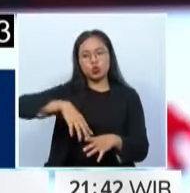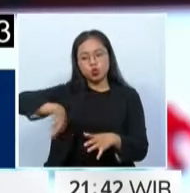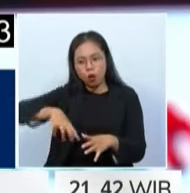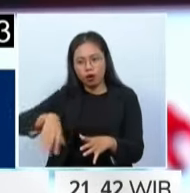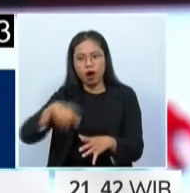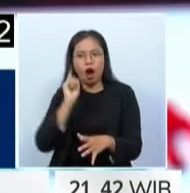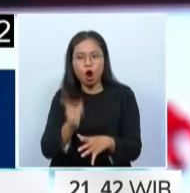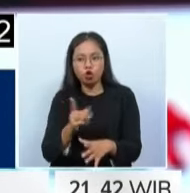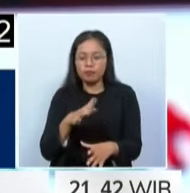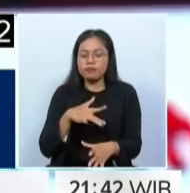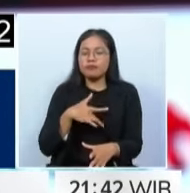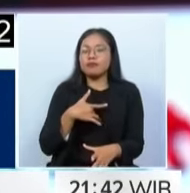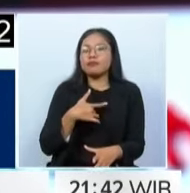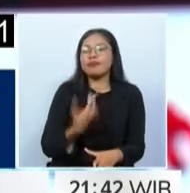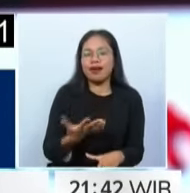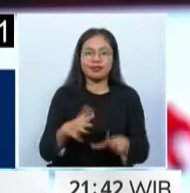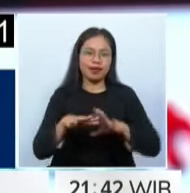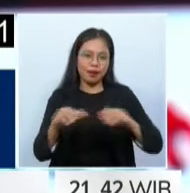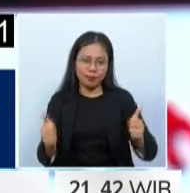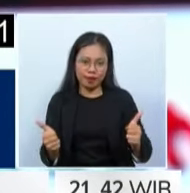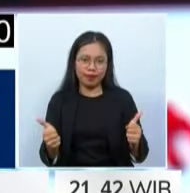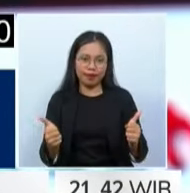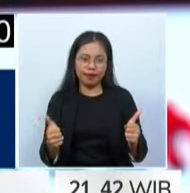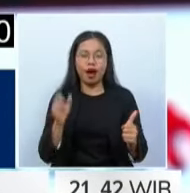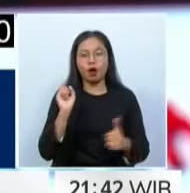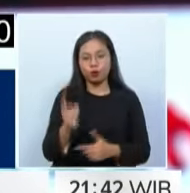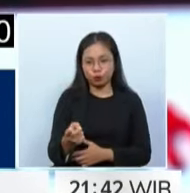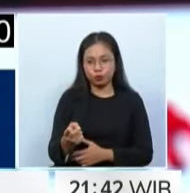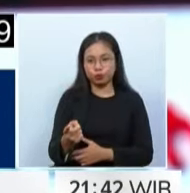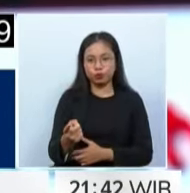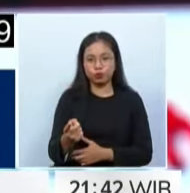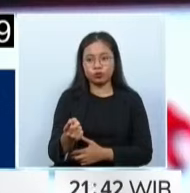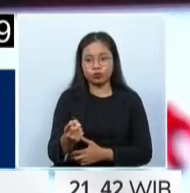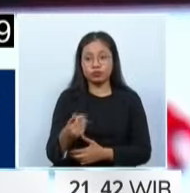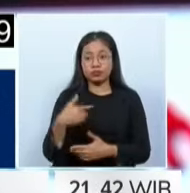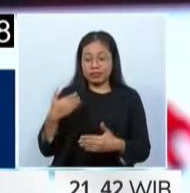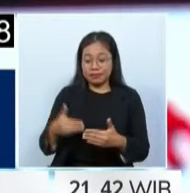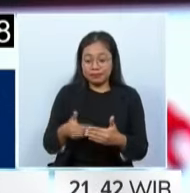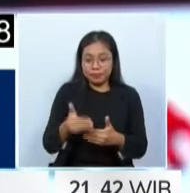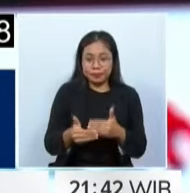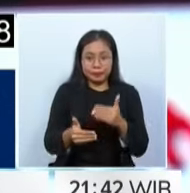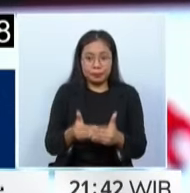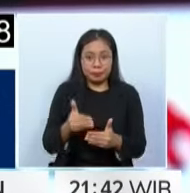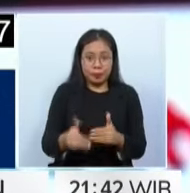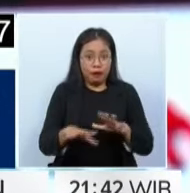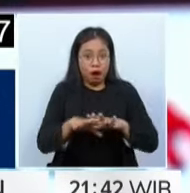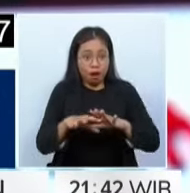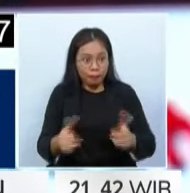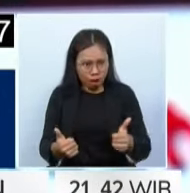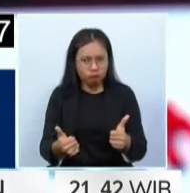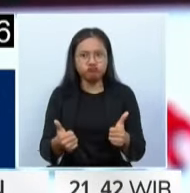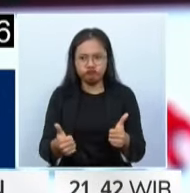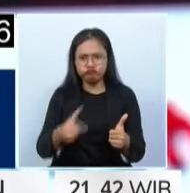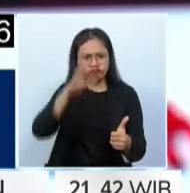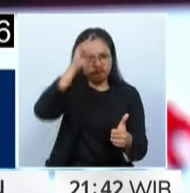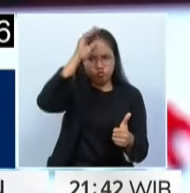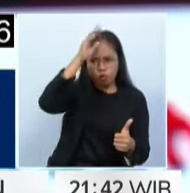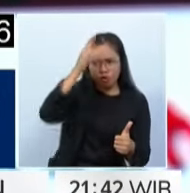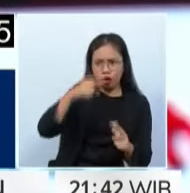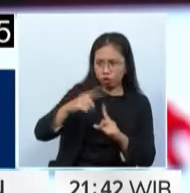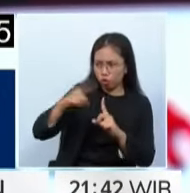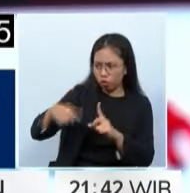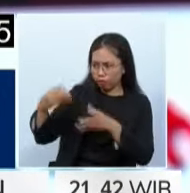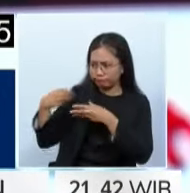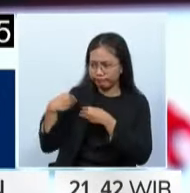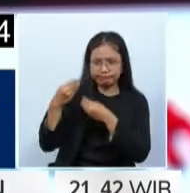setiap jengkal tanah Indonesia dan itu artinya kita memastikan bahwa mereka yang diberi tugas untuk mengamankan